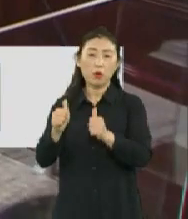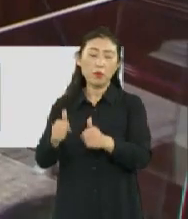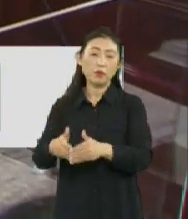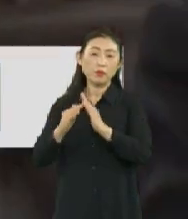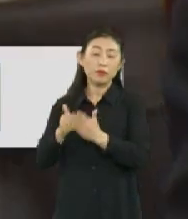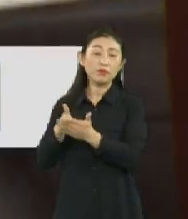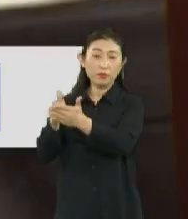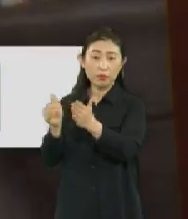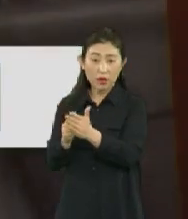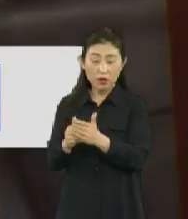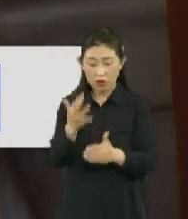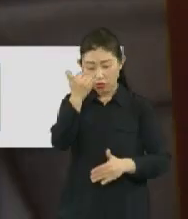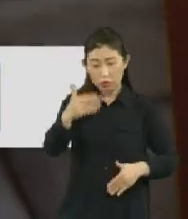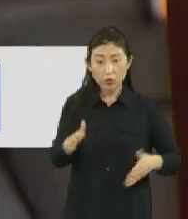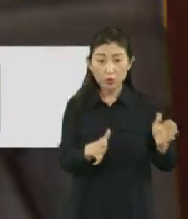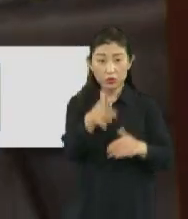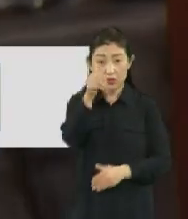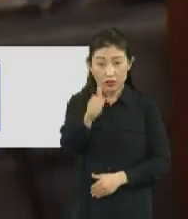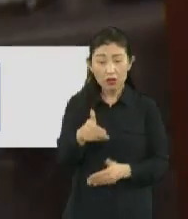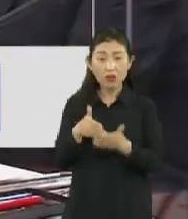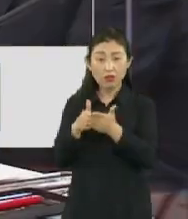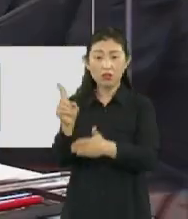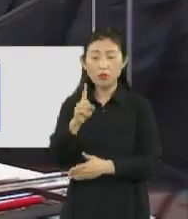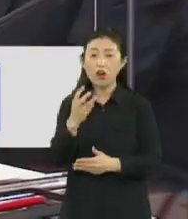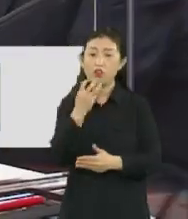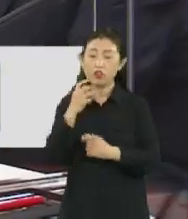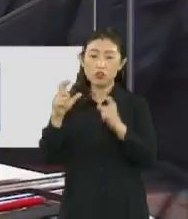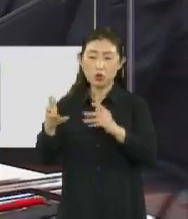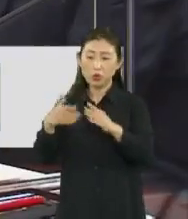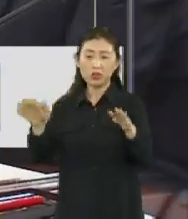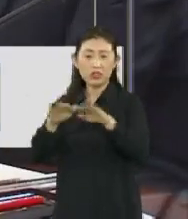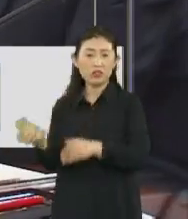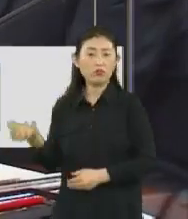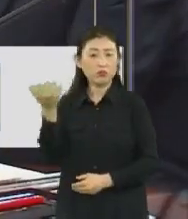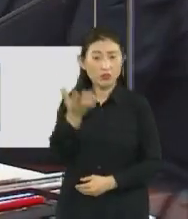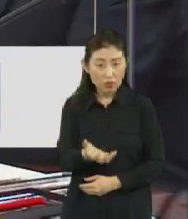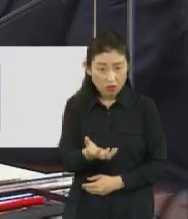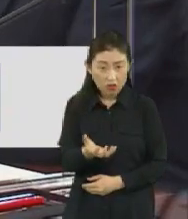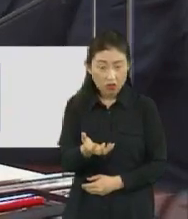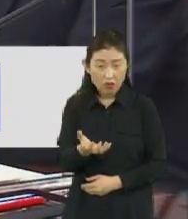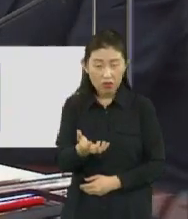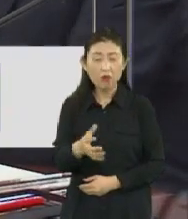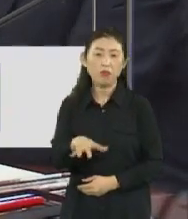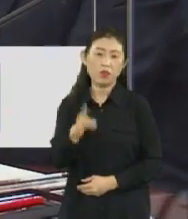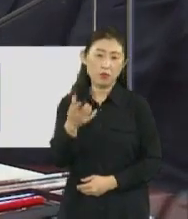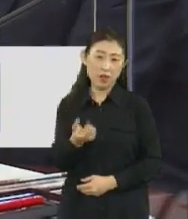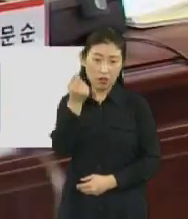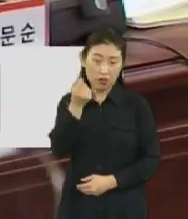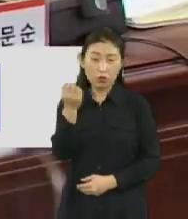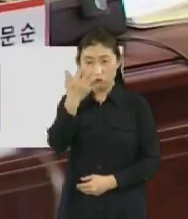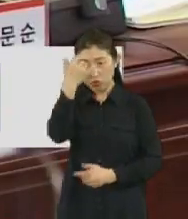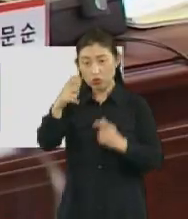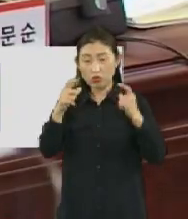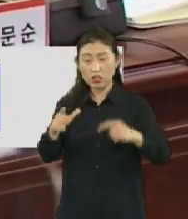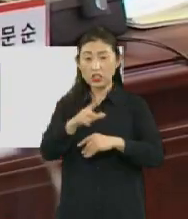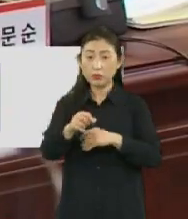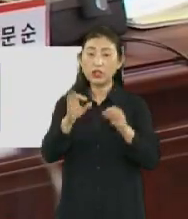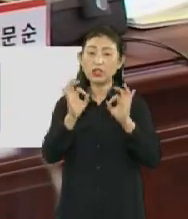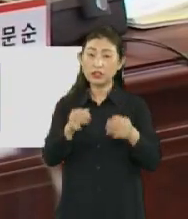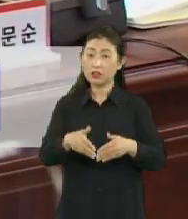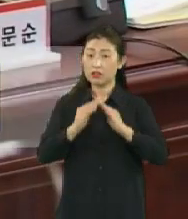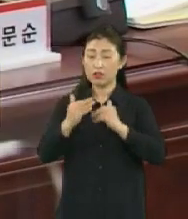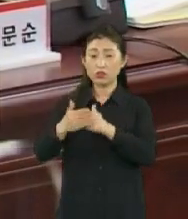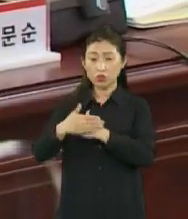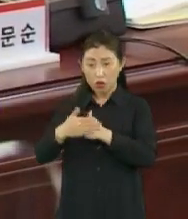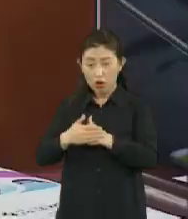등을 요청했습니다. 양승조 충남지사는 수도권 공공기관들의 충남혁신도시 우선 이전, 충청권 지방은행 설립